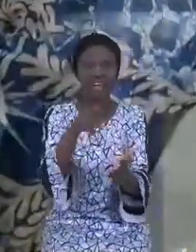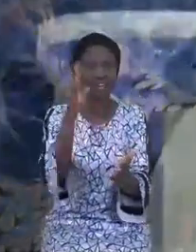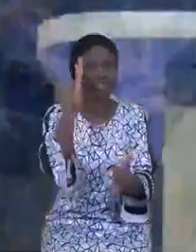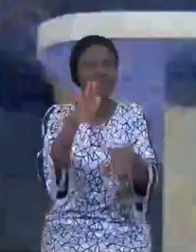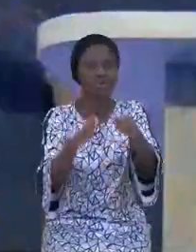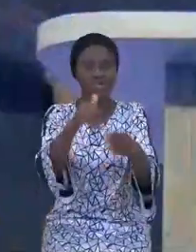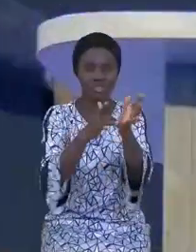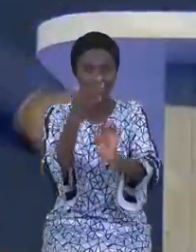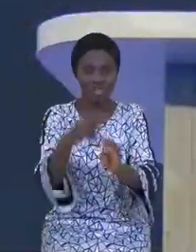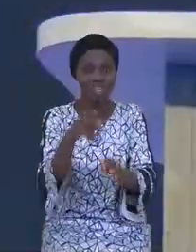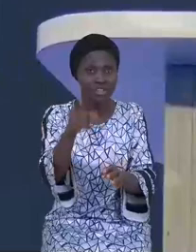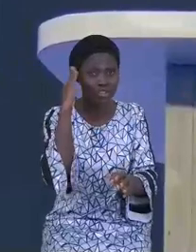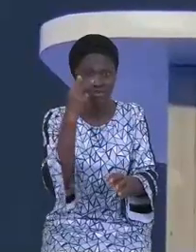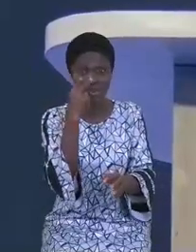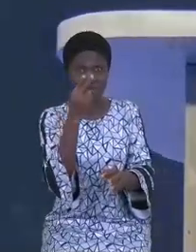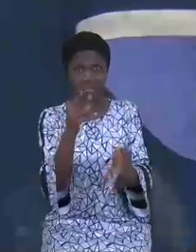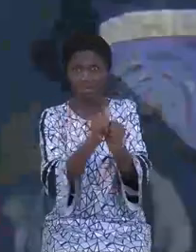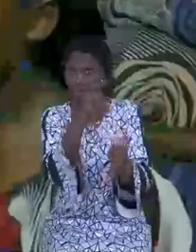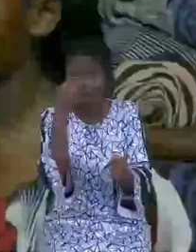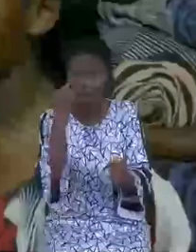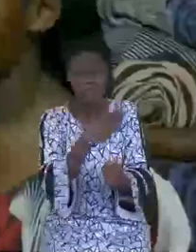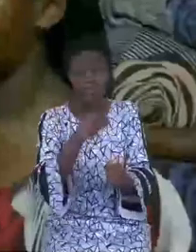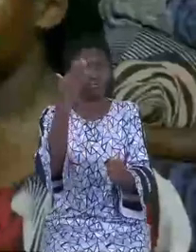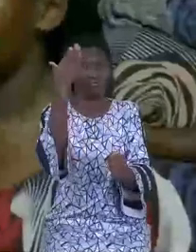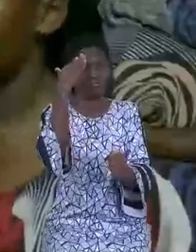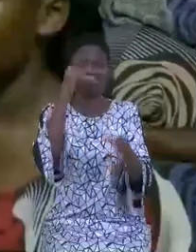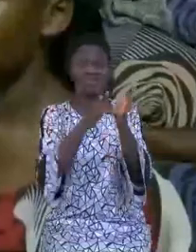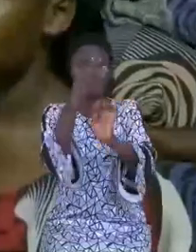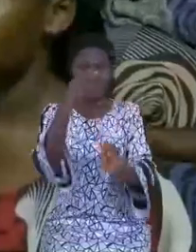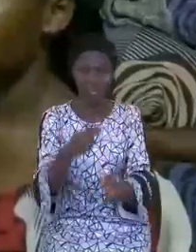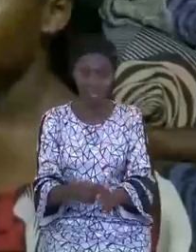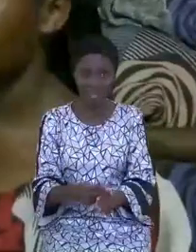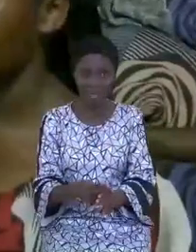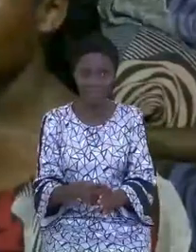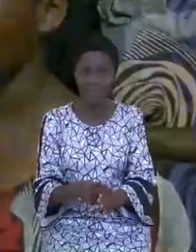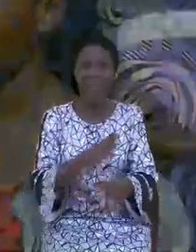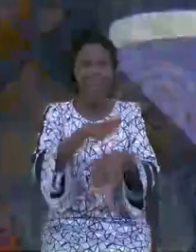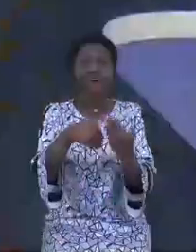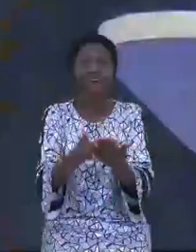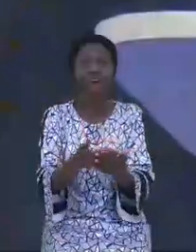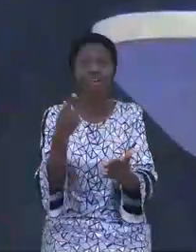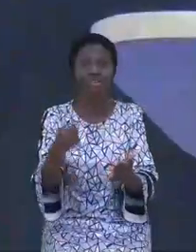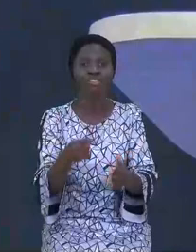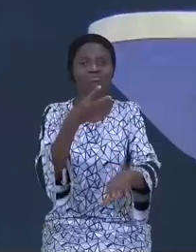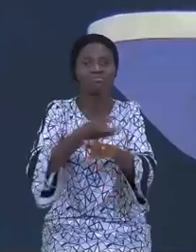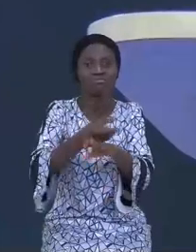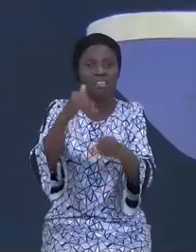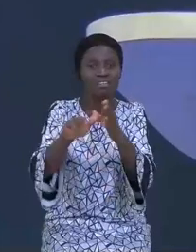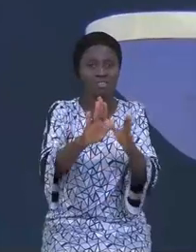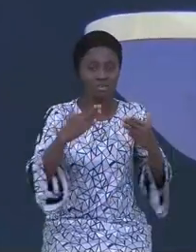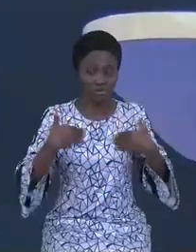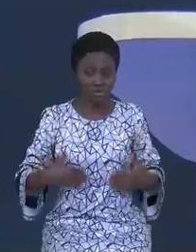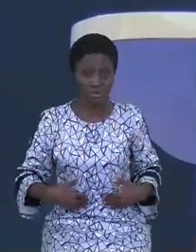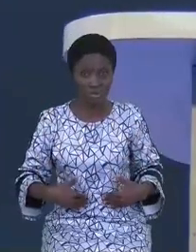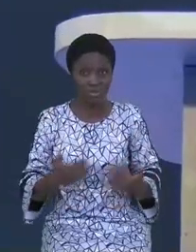Tu vois, verras et tu vas reconnaître toutes ces impossibilités dans ton corps, dans ta vie. Tout va